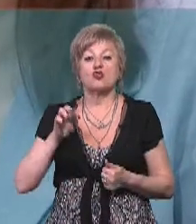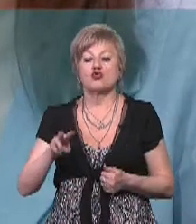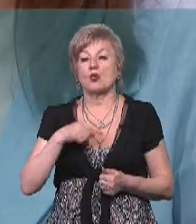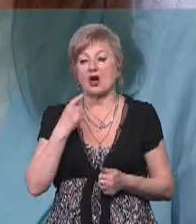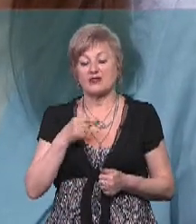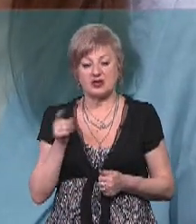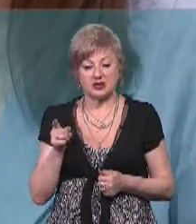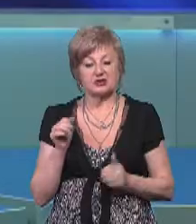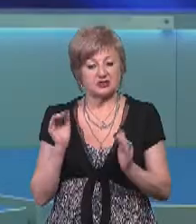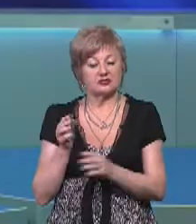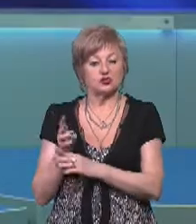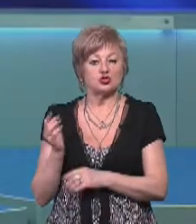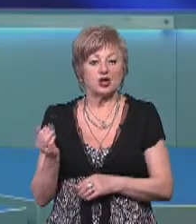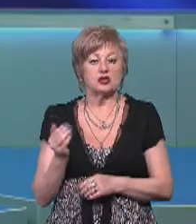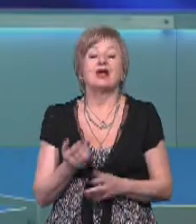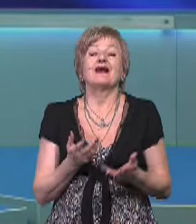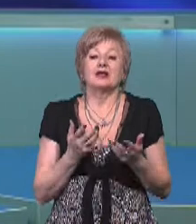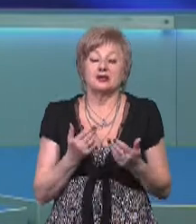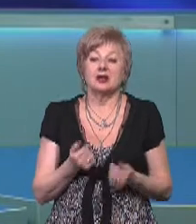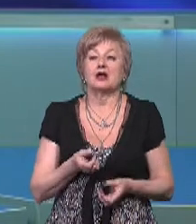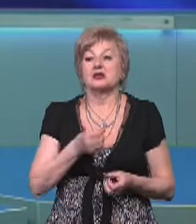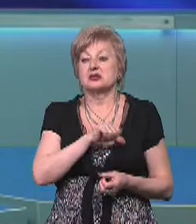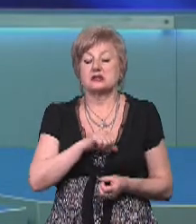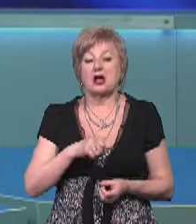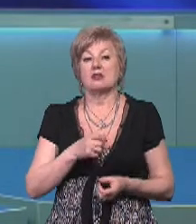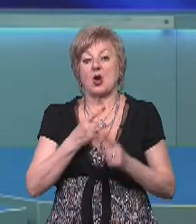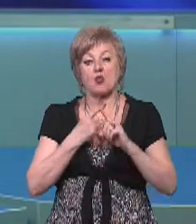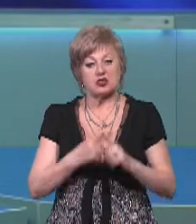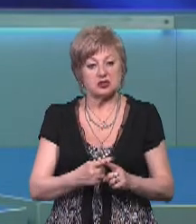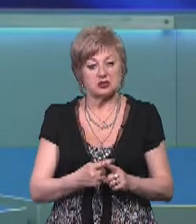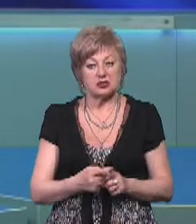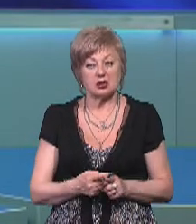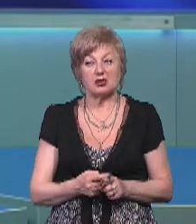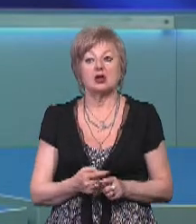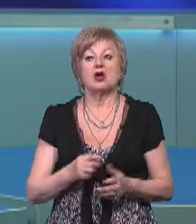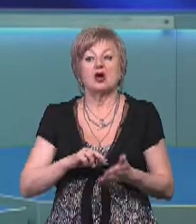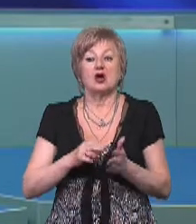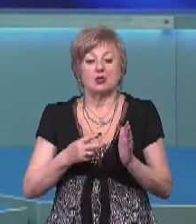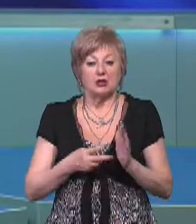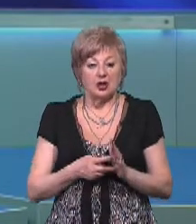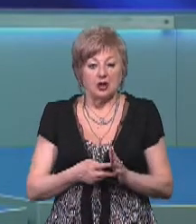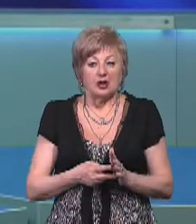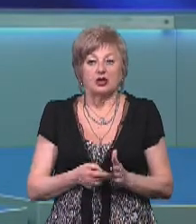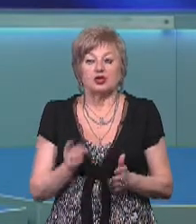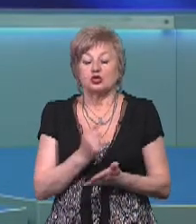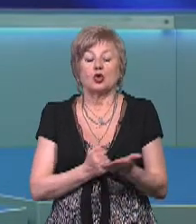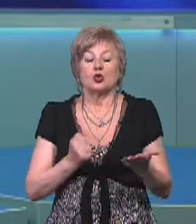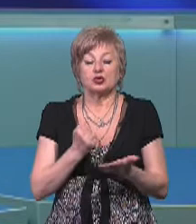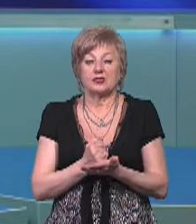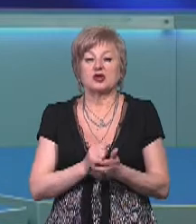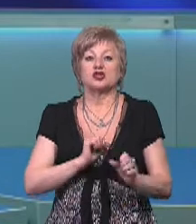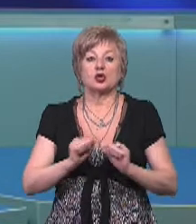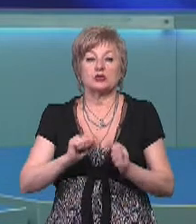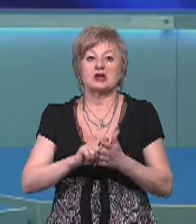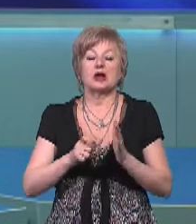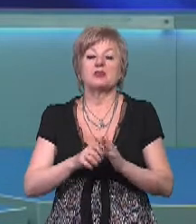в сюжеті, що в принципі з позитивів, що я можу зазначити, що в перспективному плані, який затверджений розпорядженням